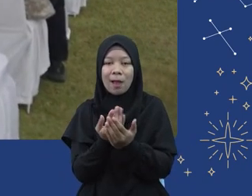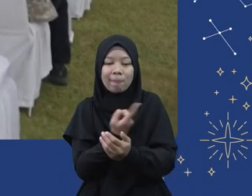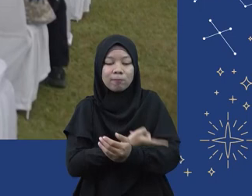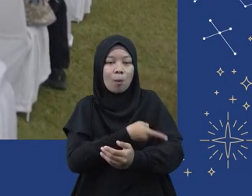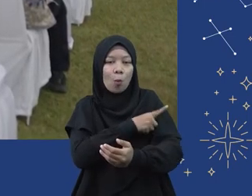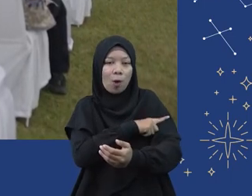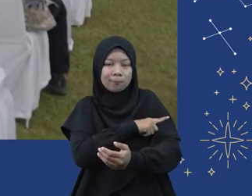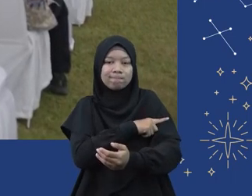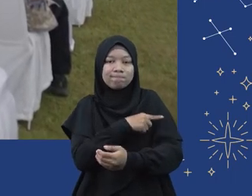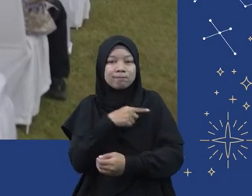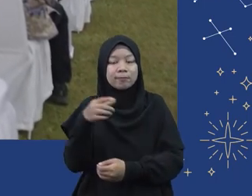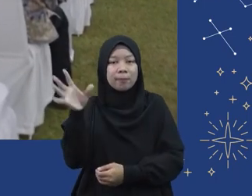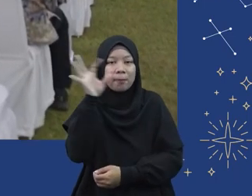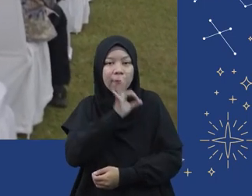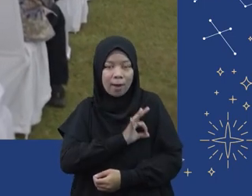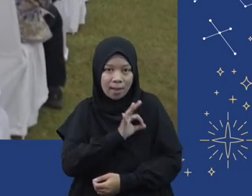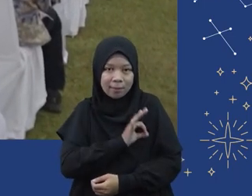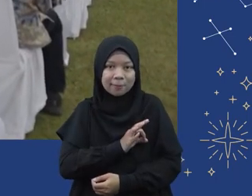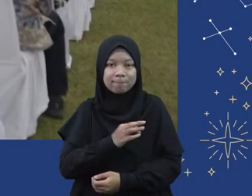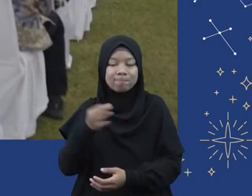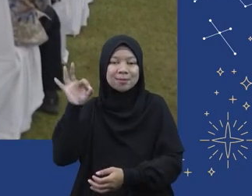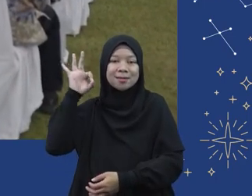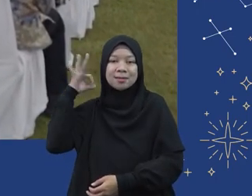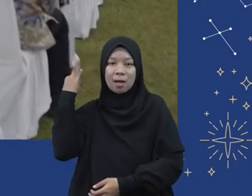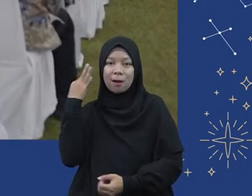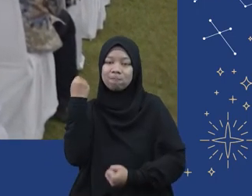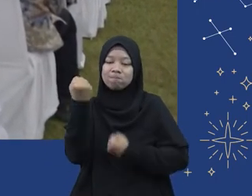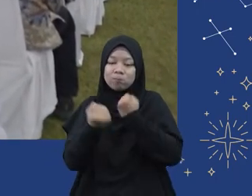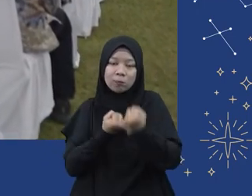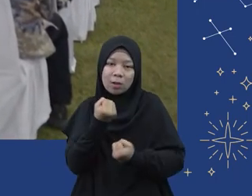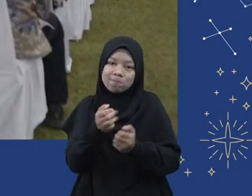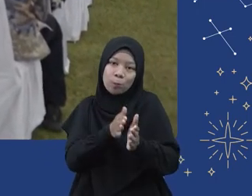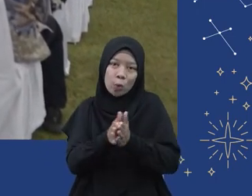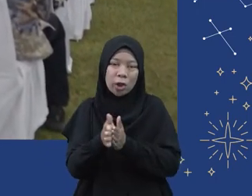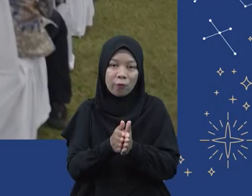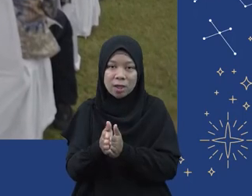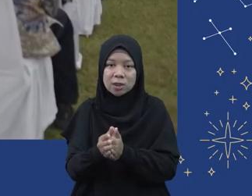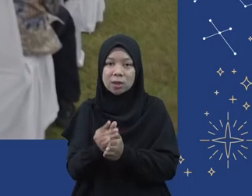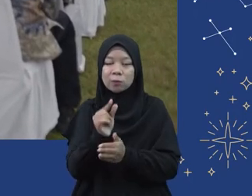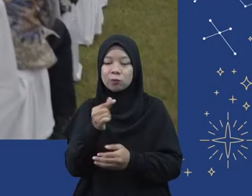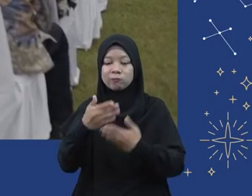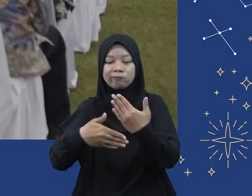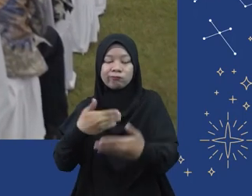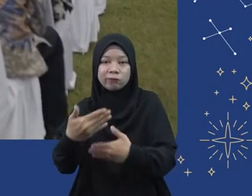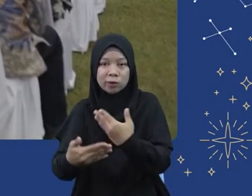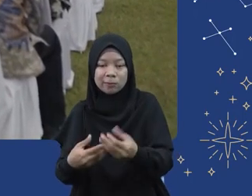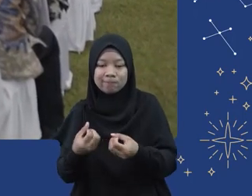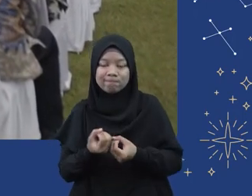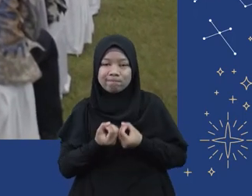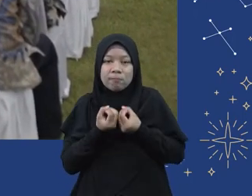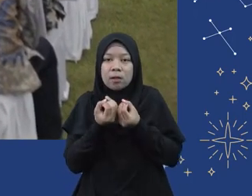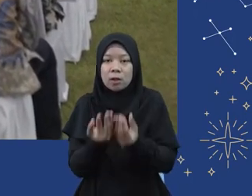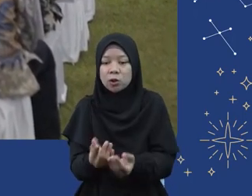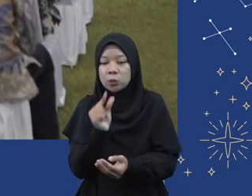pelajaran sejarah serta menjadikannya motivasi dan energi bagi kami untuk selalu berbakti dan berkontribusi